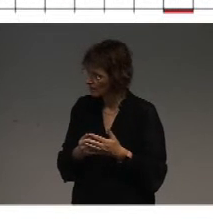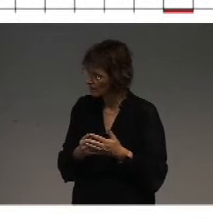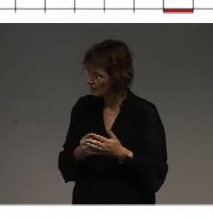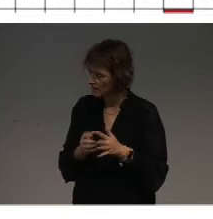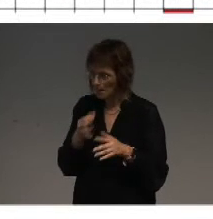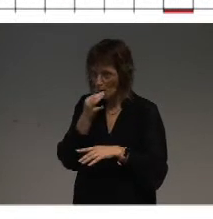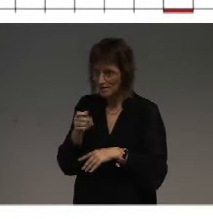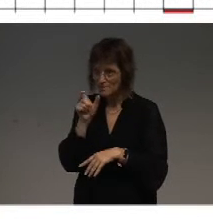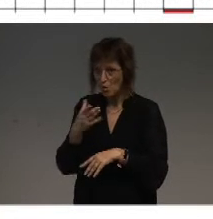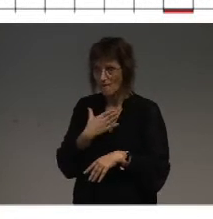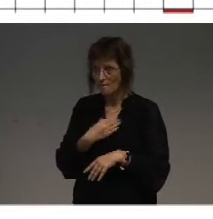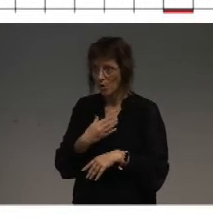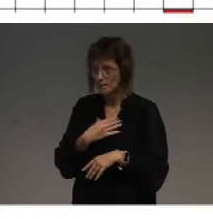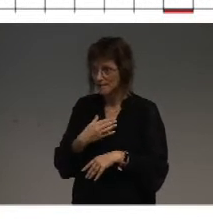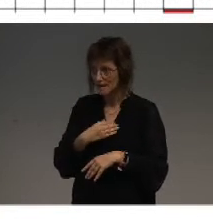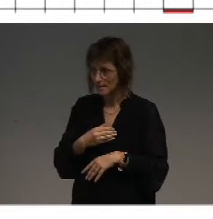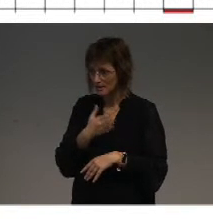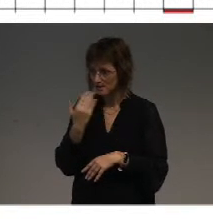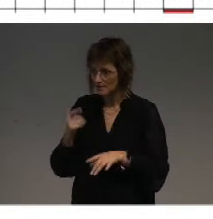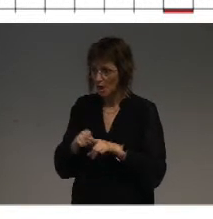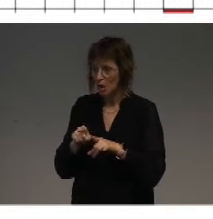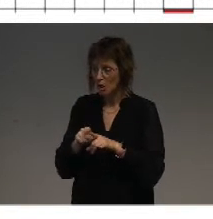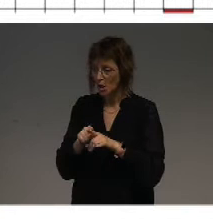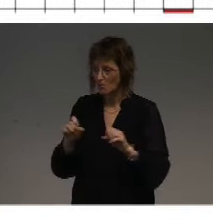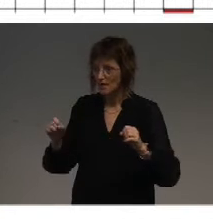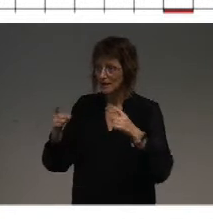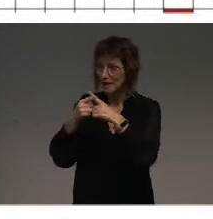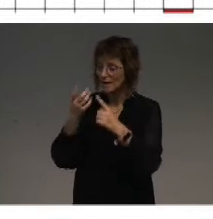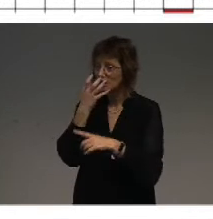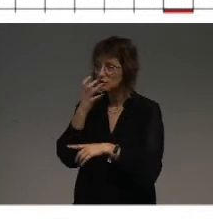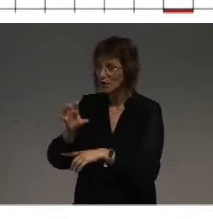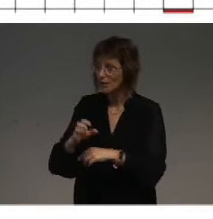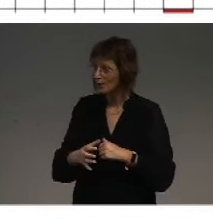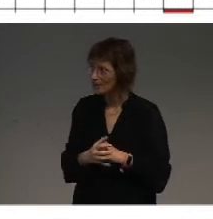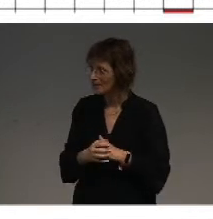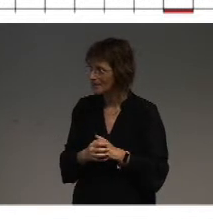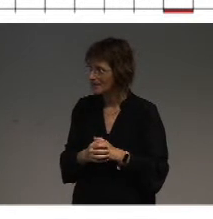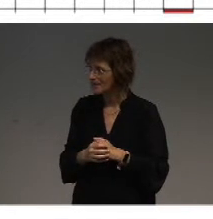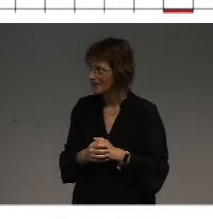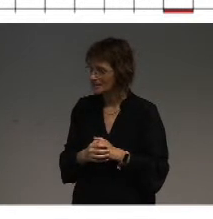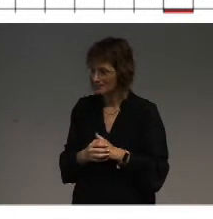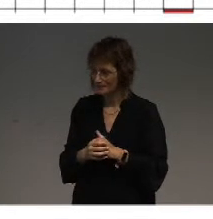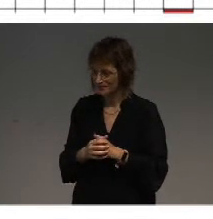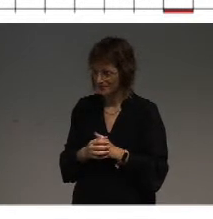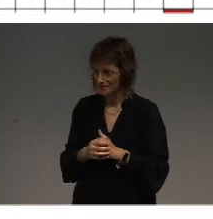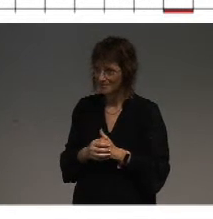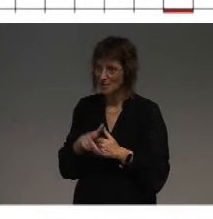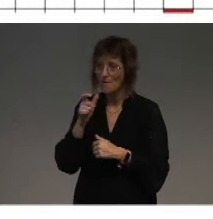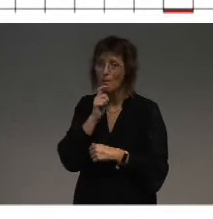en français, les cartes de chaleur, quoi, voilà. Ça fait toujours bizarre. Heat map, ça fait plus